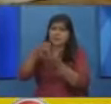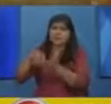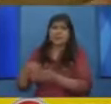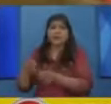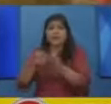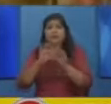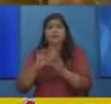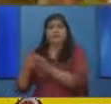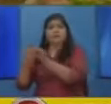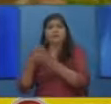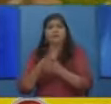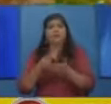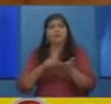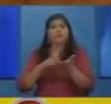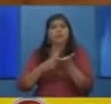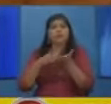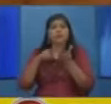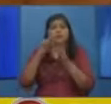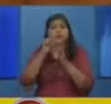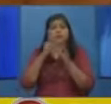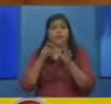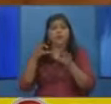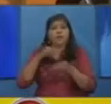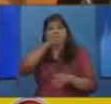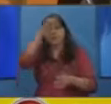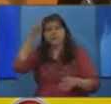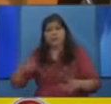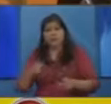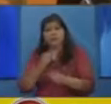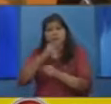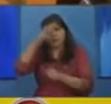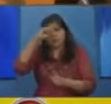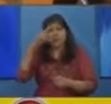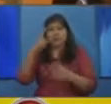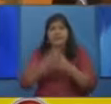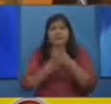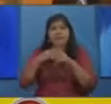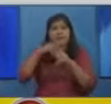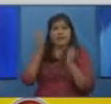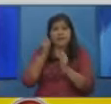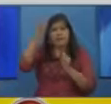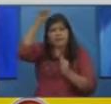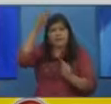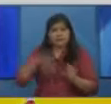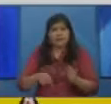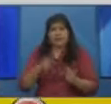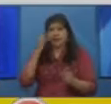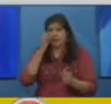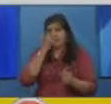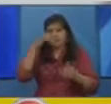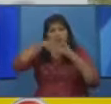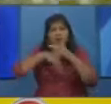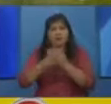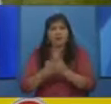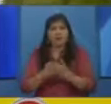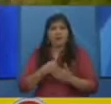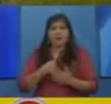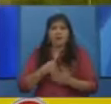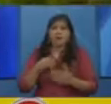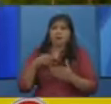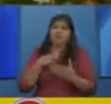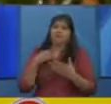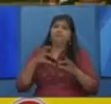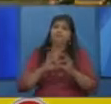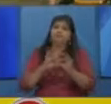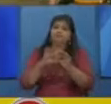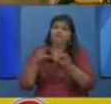है। त्रिपुरा से लेकर गुजरात तक, जम्मू कश्मीर से लेकर तमिलनाडु तक स्थापित हमारी आस्था के केंद्र